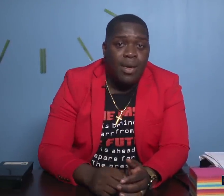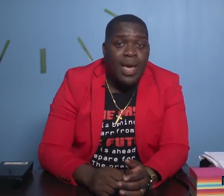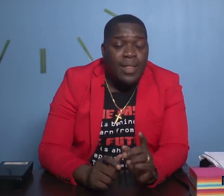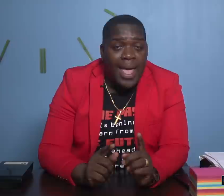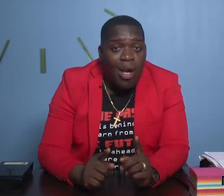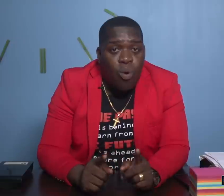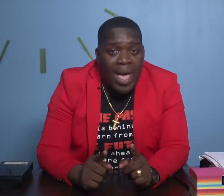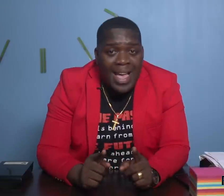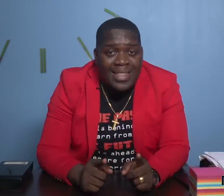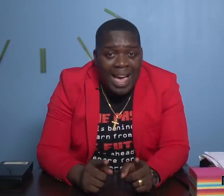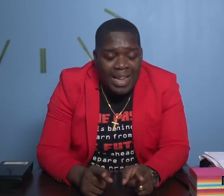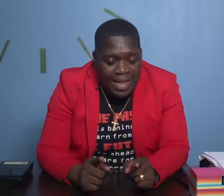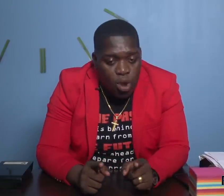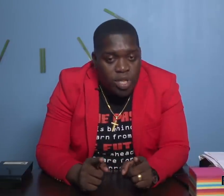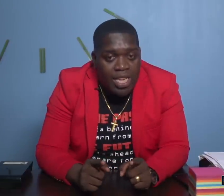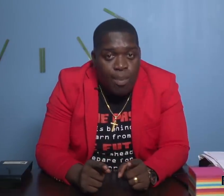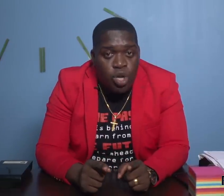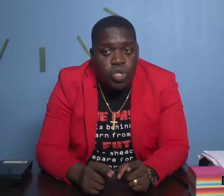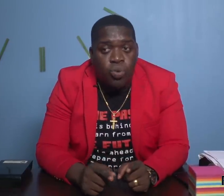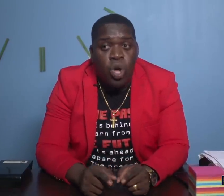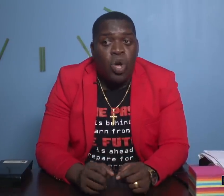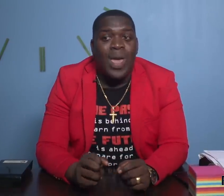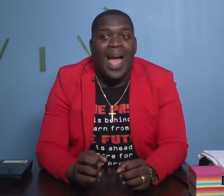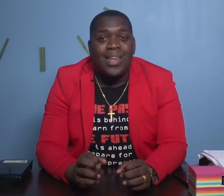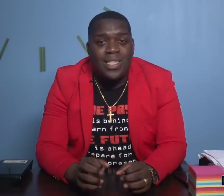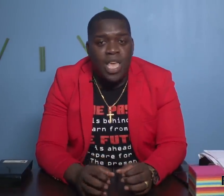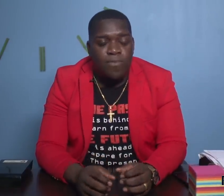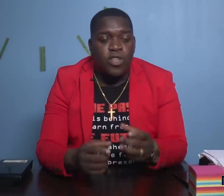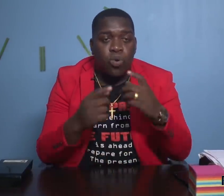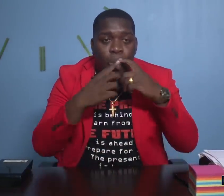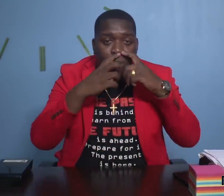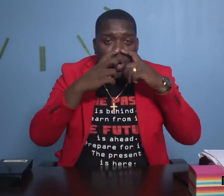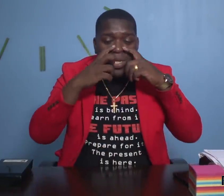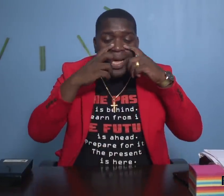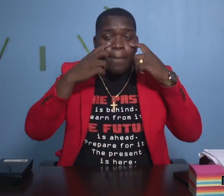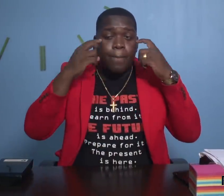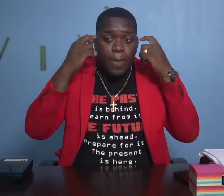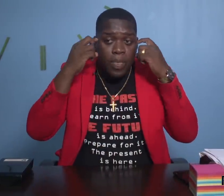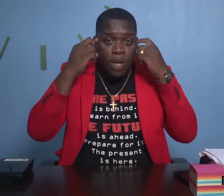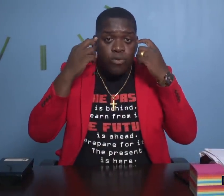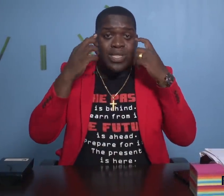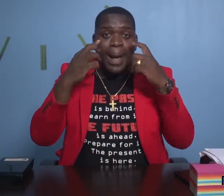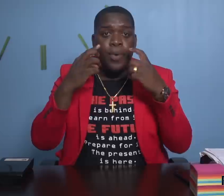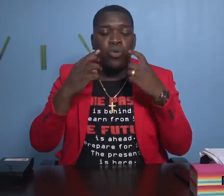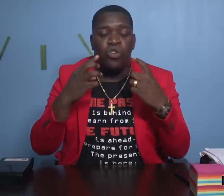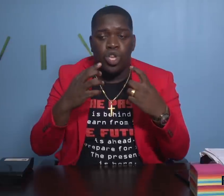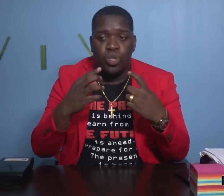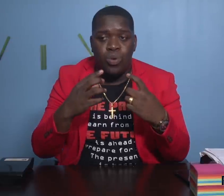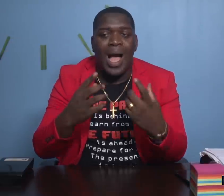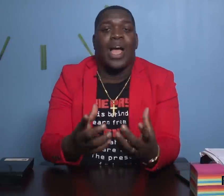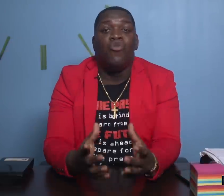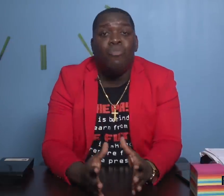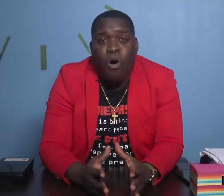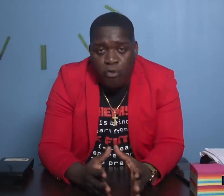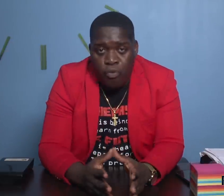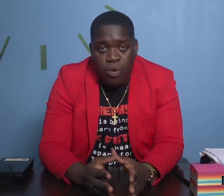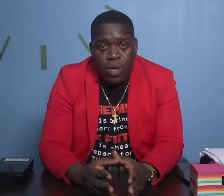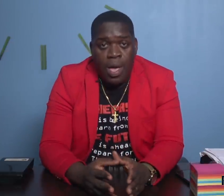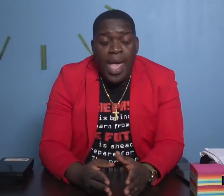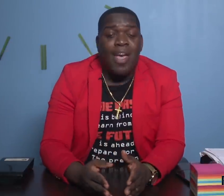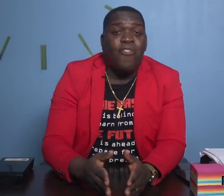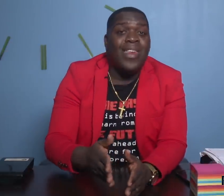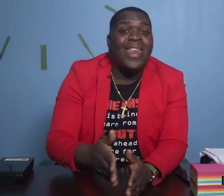ikwaini. Te ye kwaini a jali, de yoko teke a money tu. We aksi if yu suku a mon kap. Fu tapu yu nosu anga yu